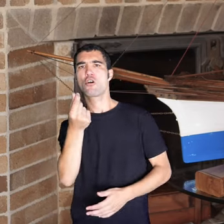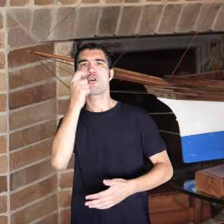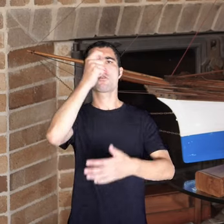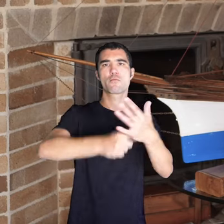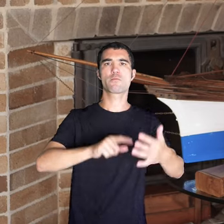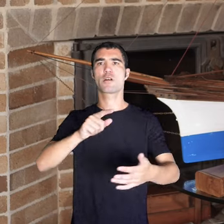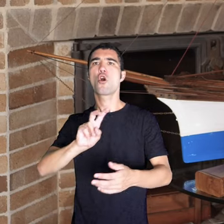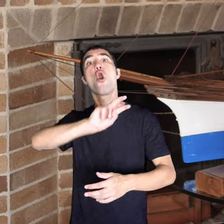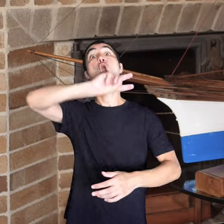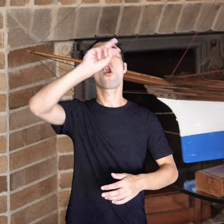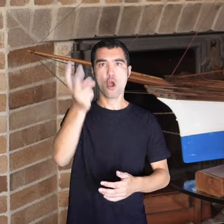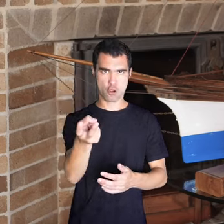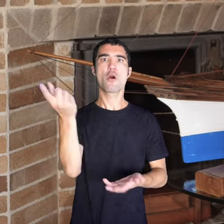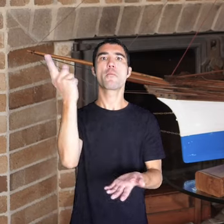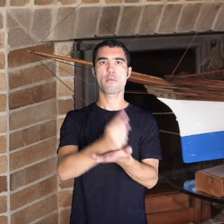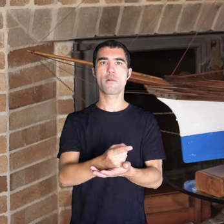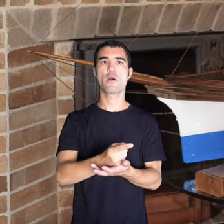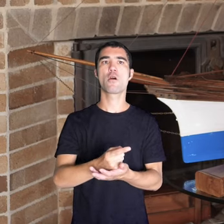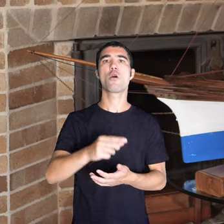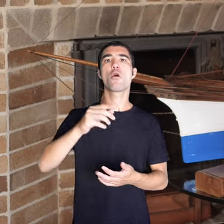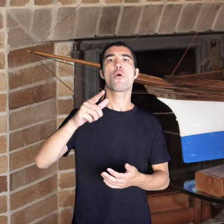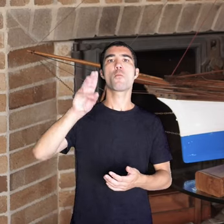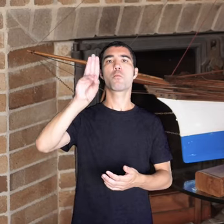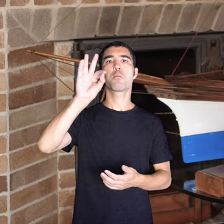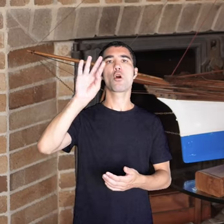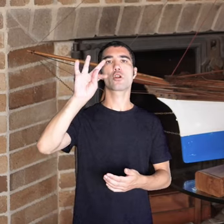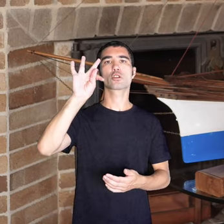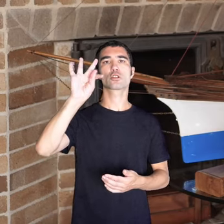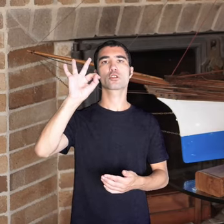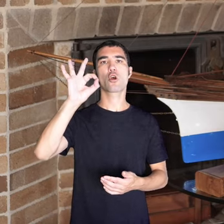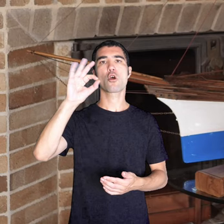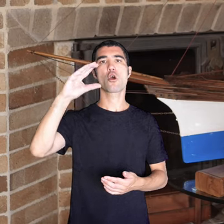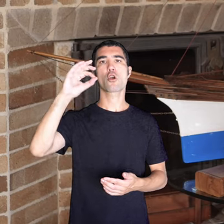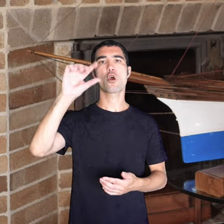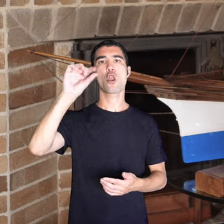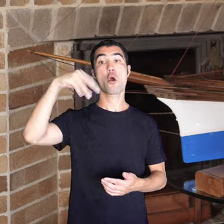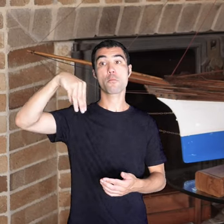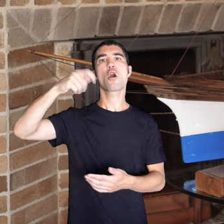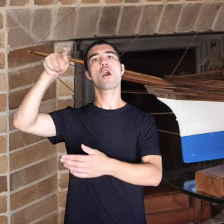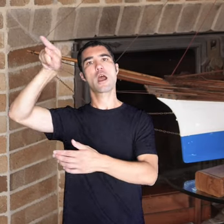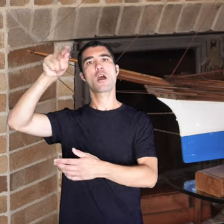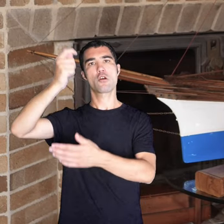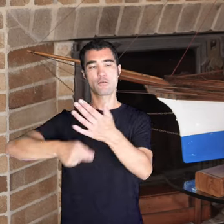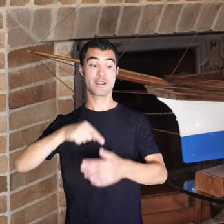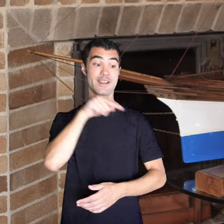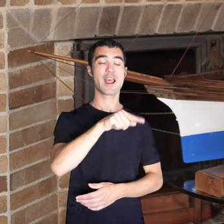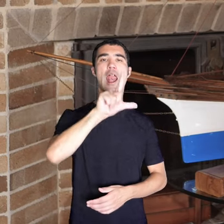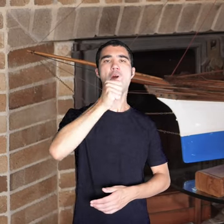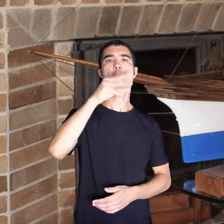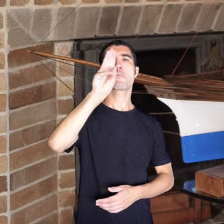altra feta a Porto Colom, que va ser en aquesta anterior i posaren la Penya